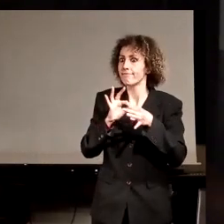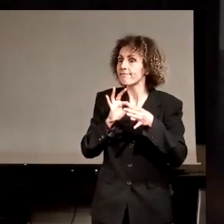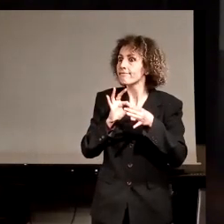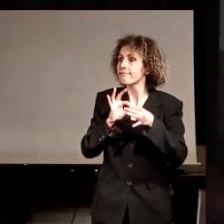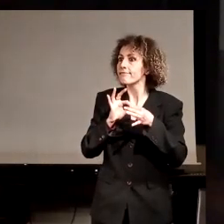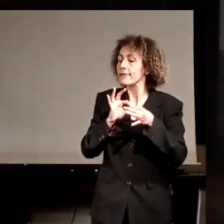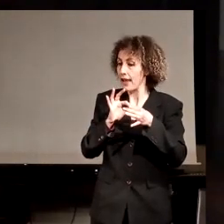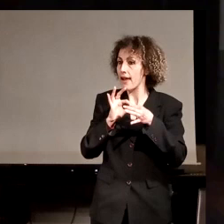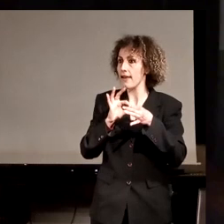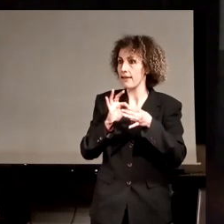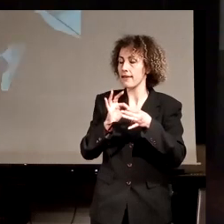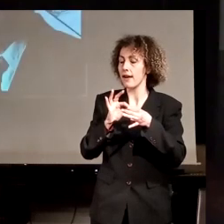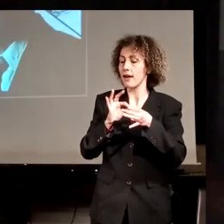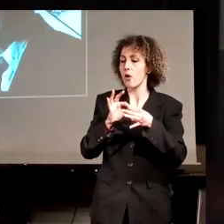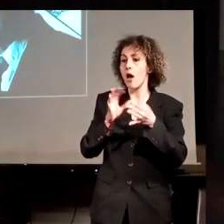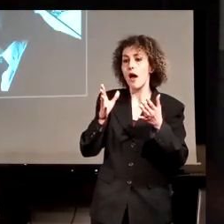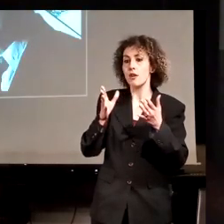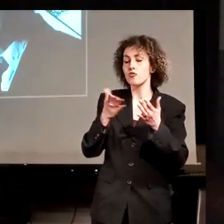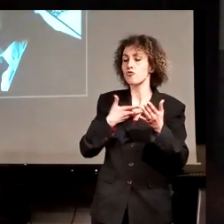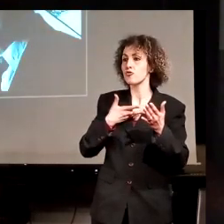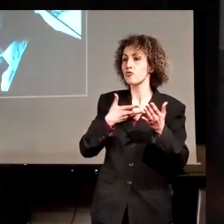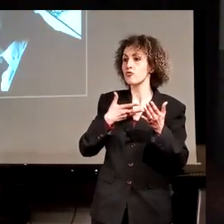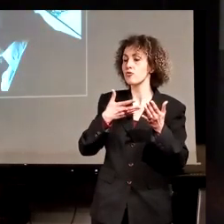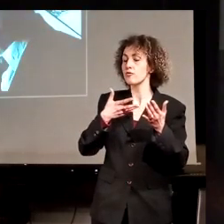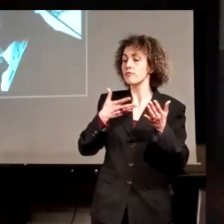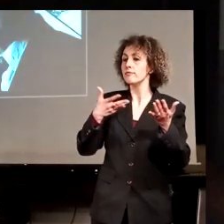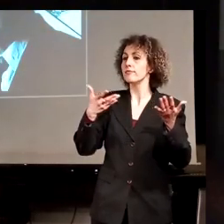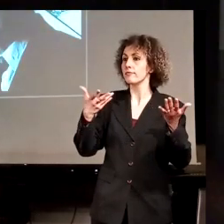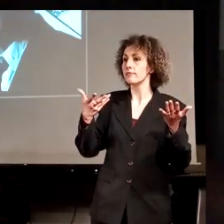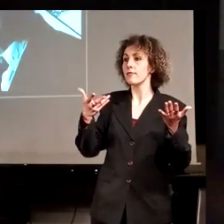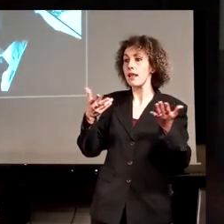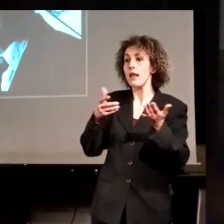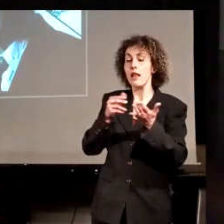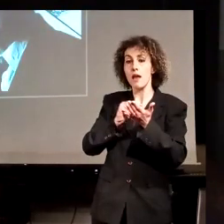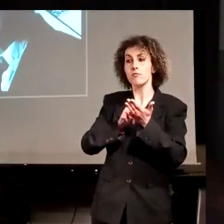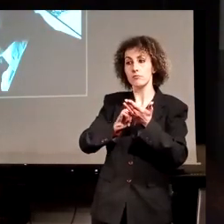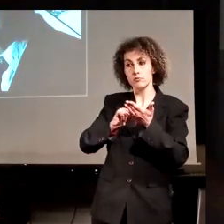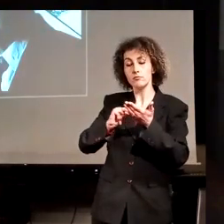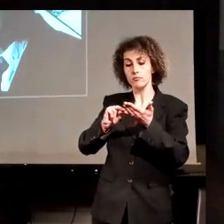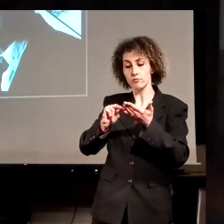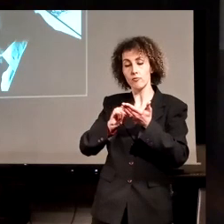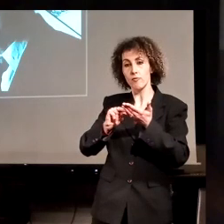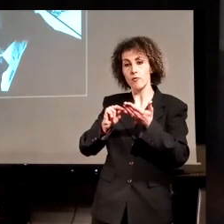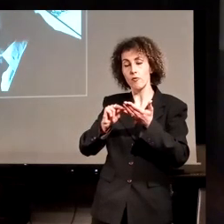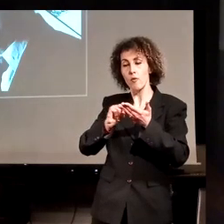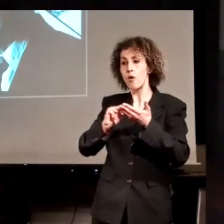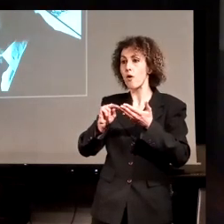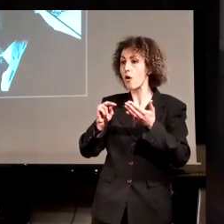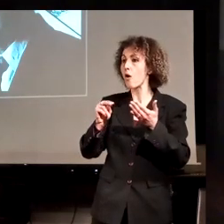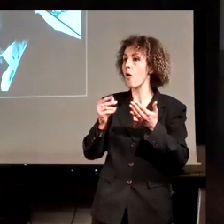con le lettere oro sul sul fondo rosso e